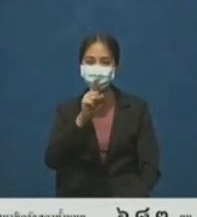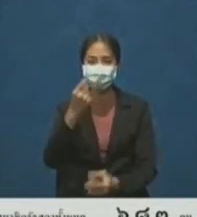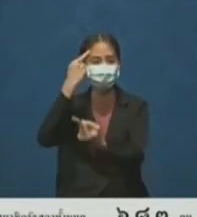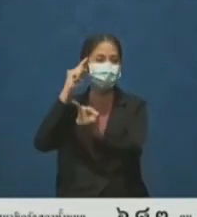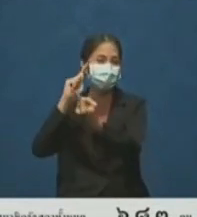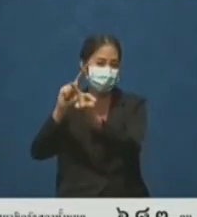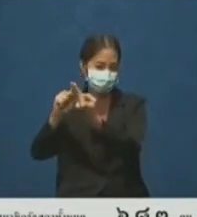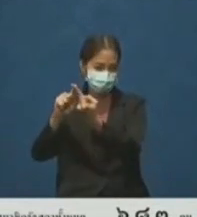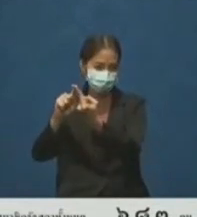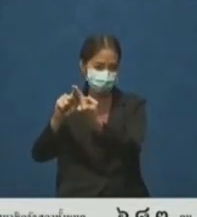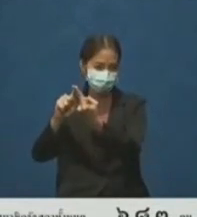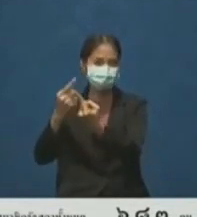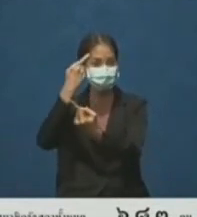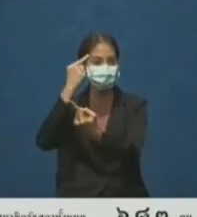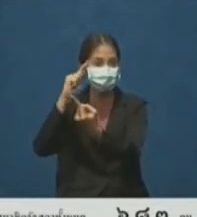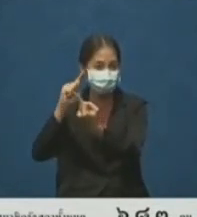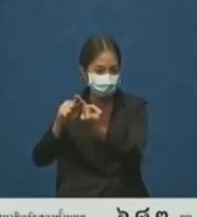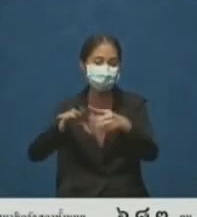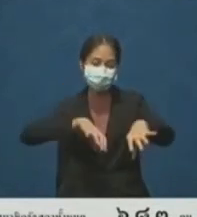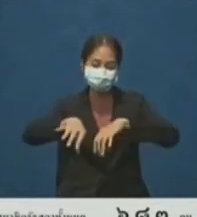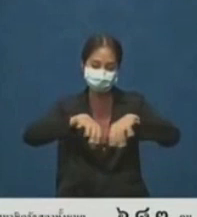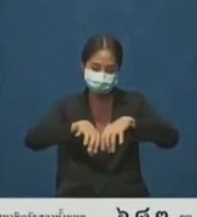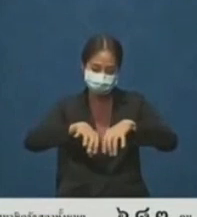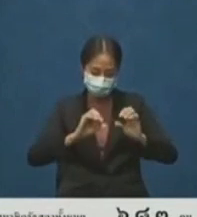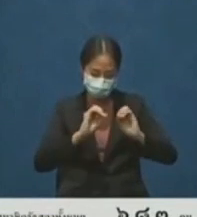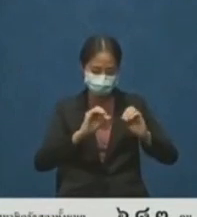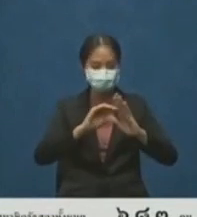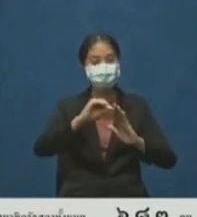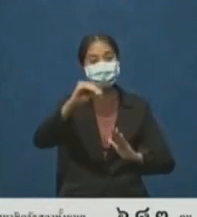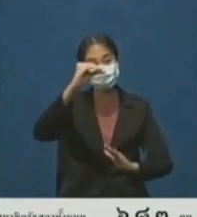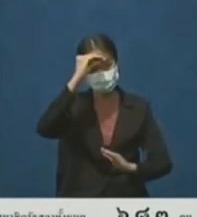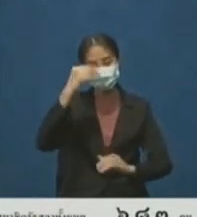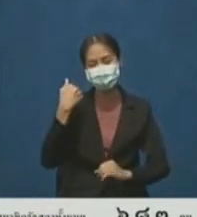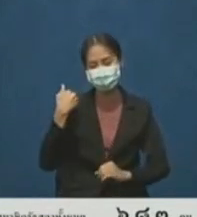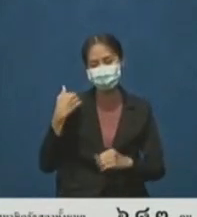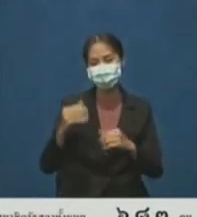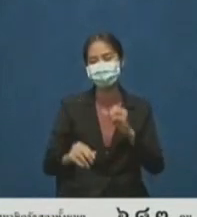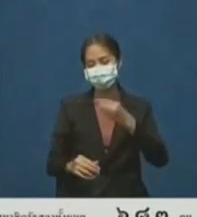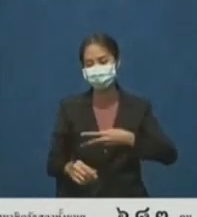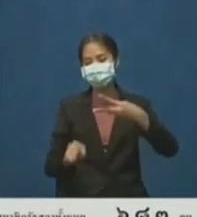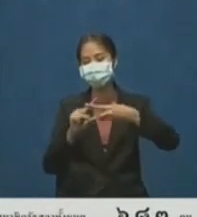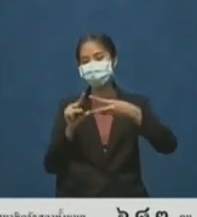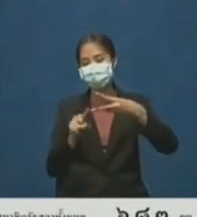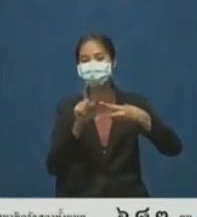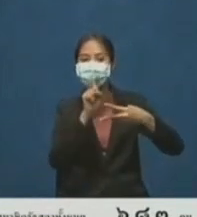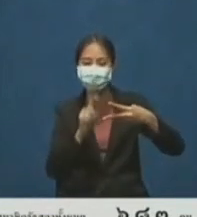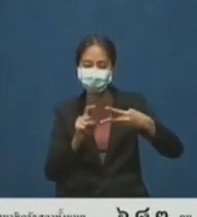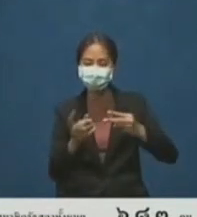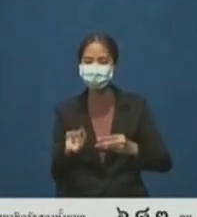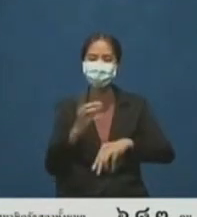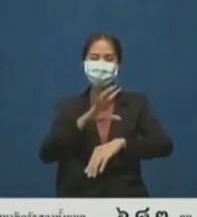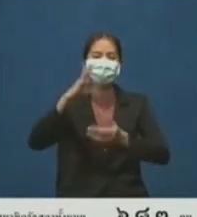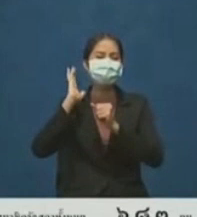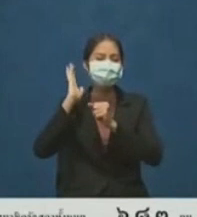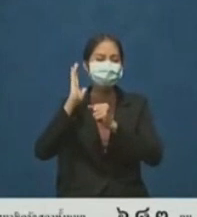สั้นๆนะครับเกี่ยวกับวัตถุประสงค์และเป้าหมายของการจัดการการศึกษานะครับซึ่ง6มีอยู่ด้วยกัน2ประเด็นเท่านั้นเองครับท่านประ